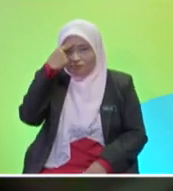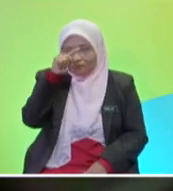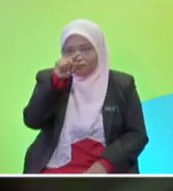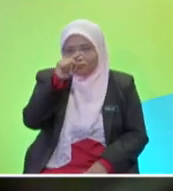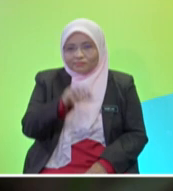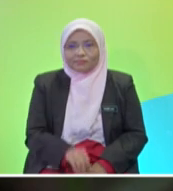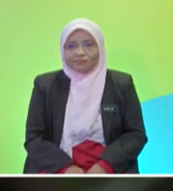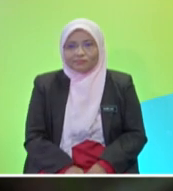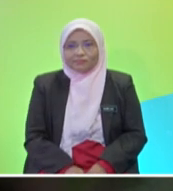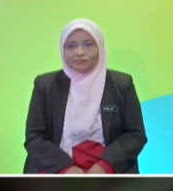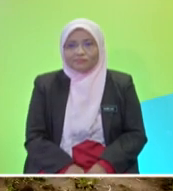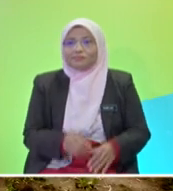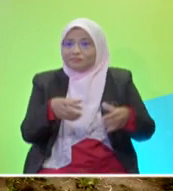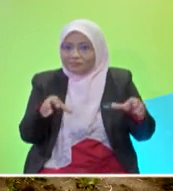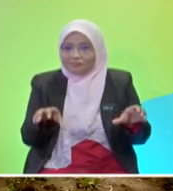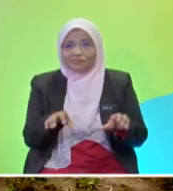mengambil makanan ke cikgu?